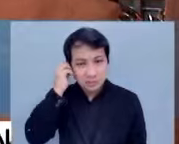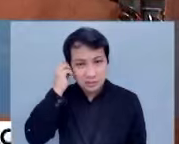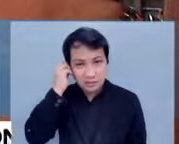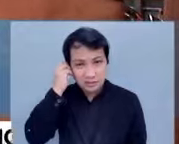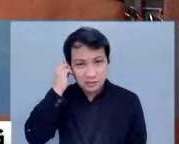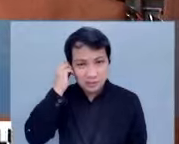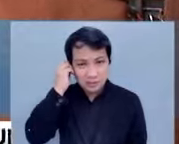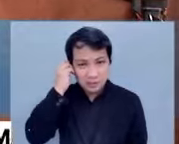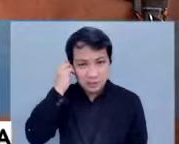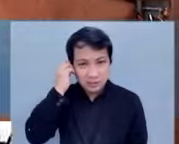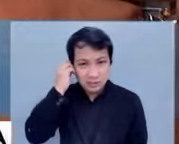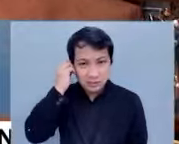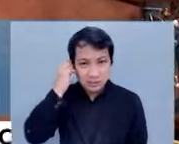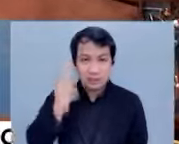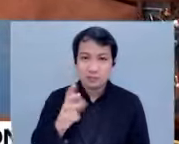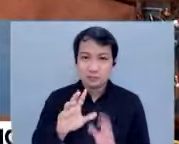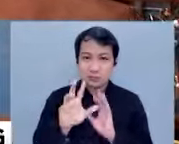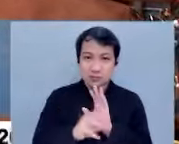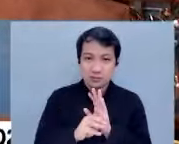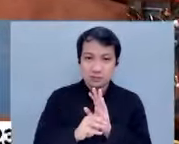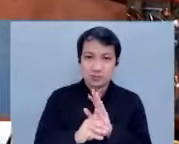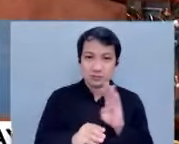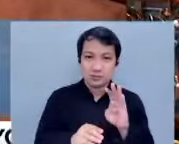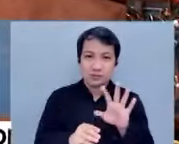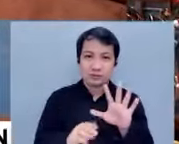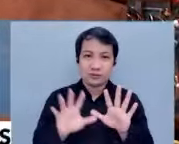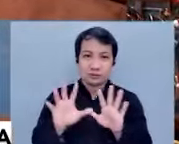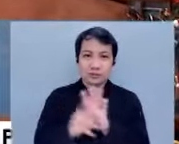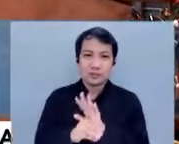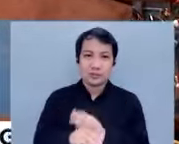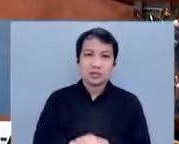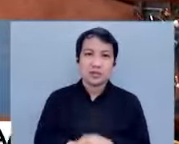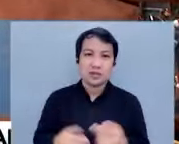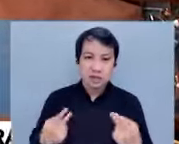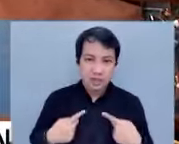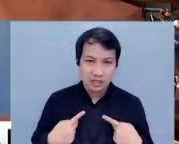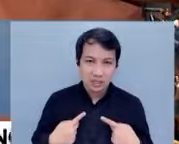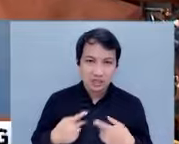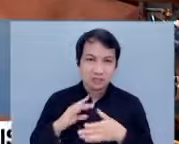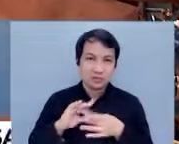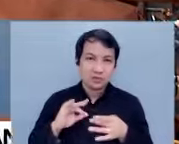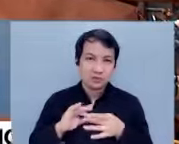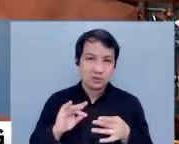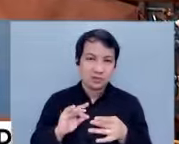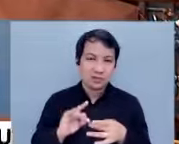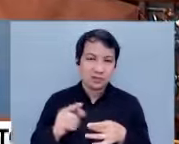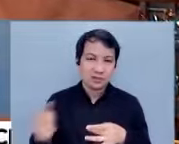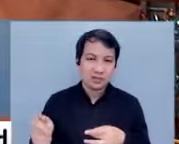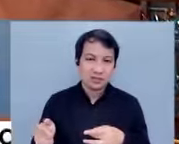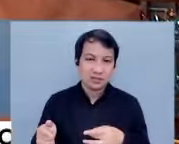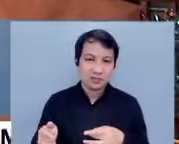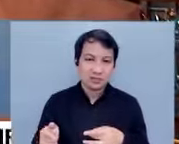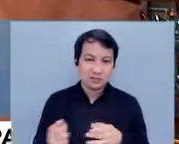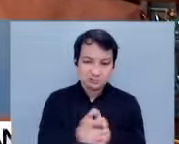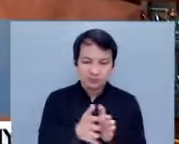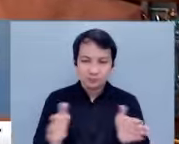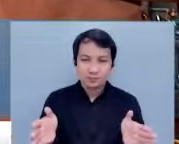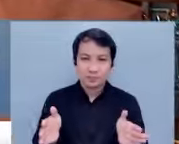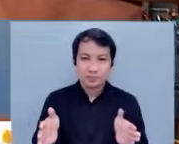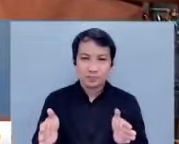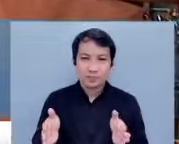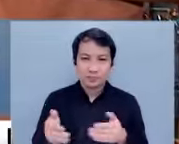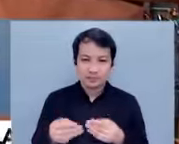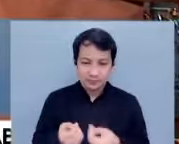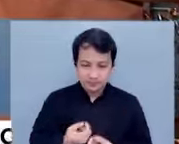kahit 3 minutes lang siya, 3, 4, 5 minutes, meron talaga siyang story. Tapos, yung story na pinaparating niya,